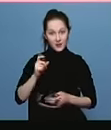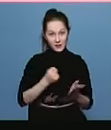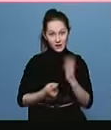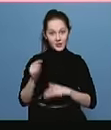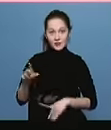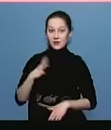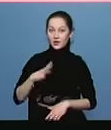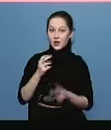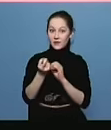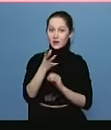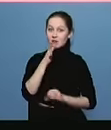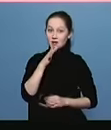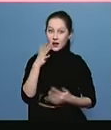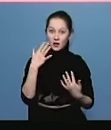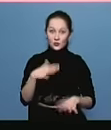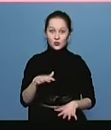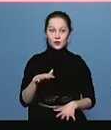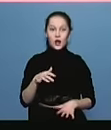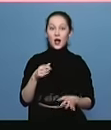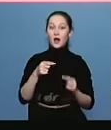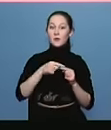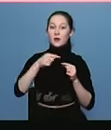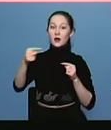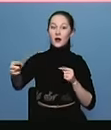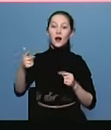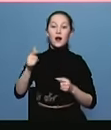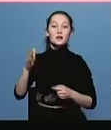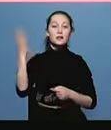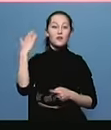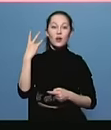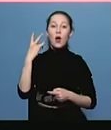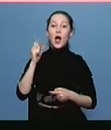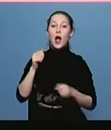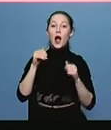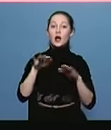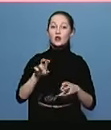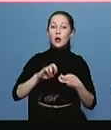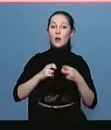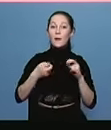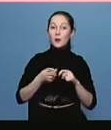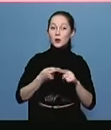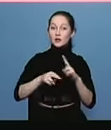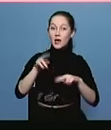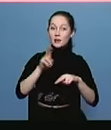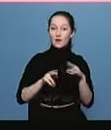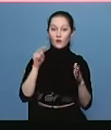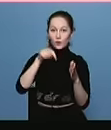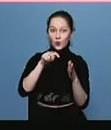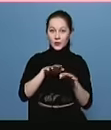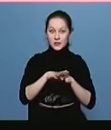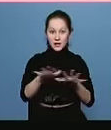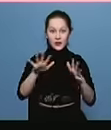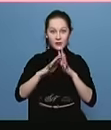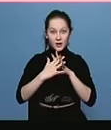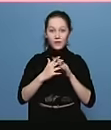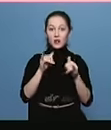ждали 12 лет. Магистраль до деревни провели давно, но вот решить проблему со строительством сетей внутри самой деревни никак не